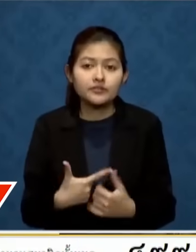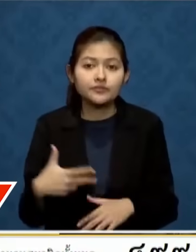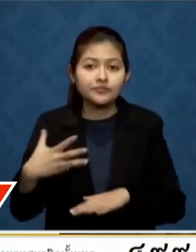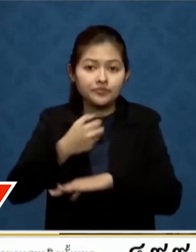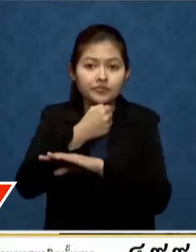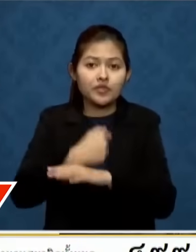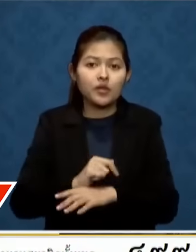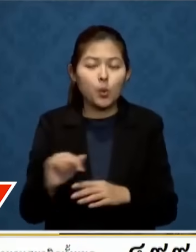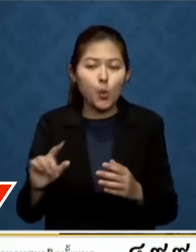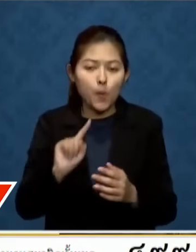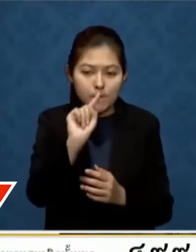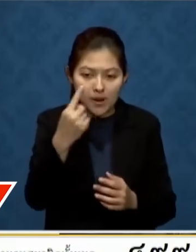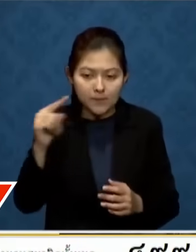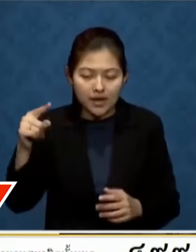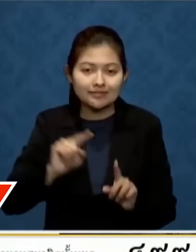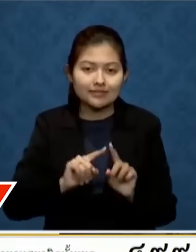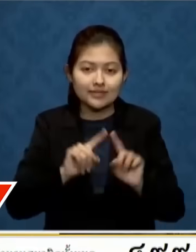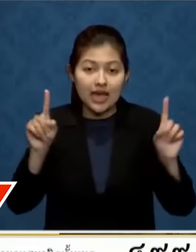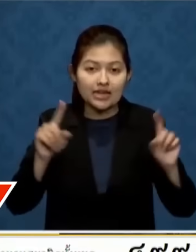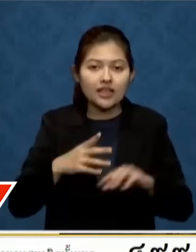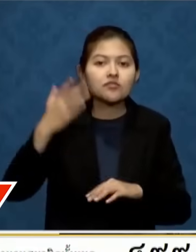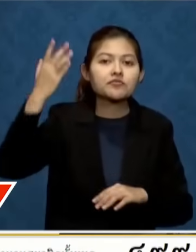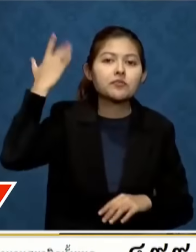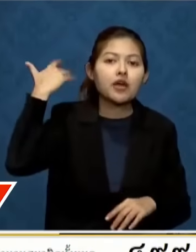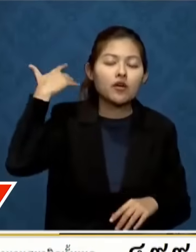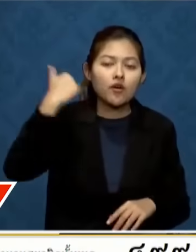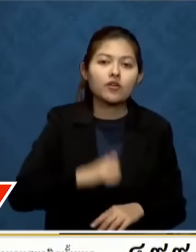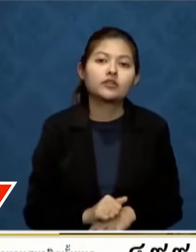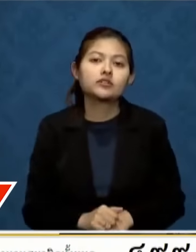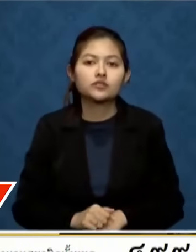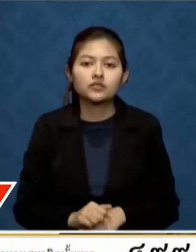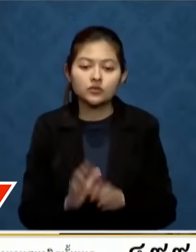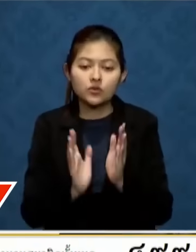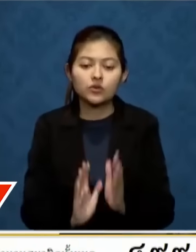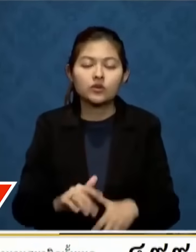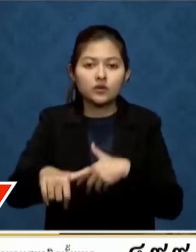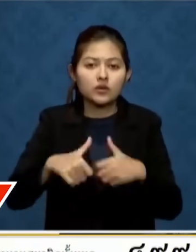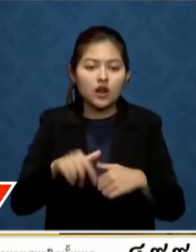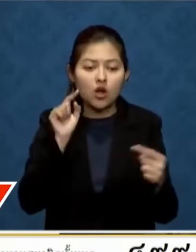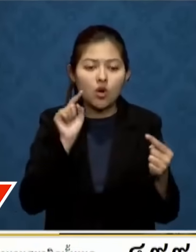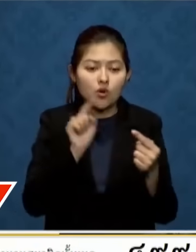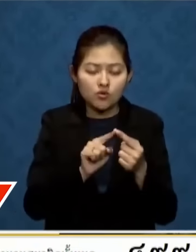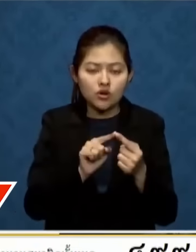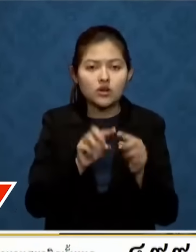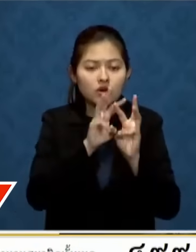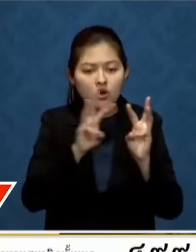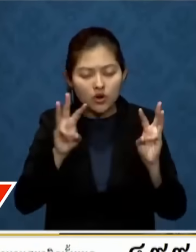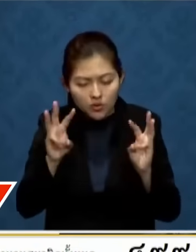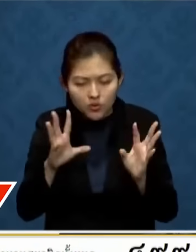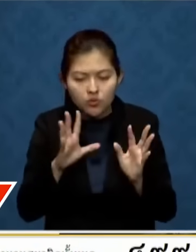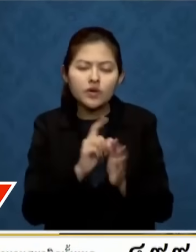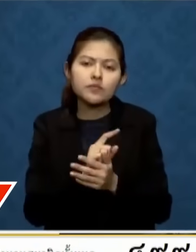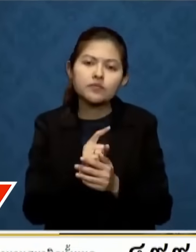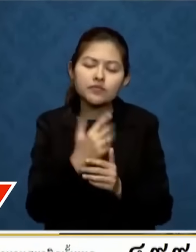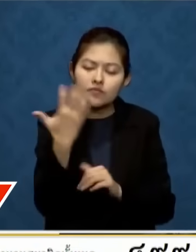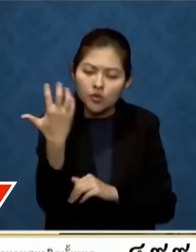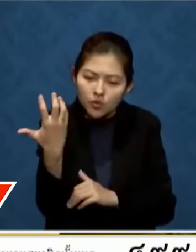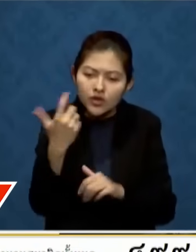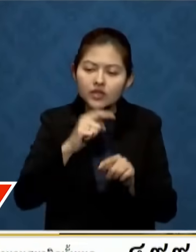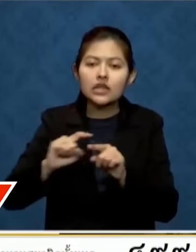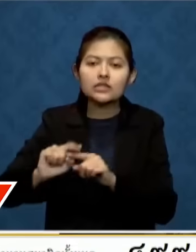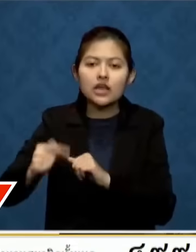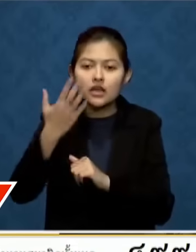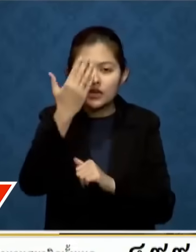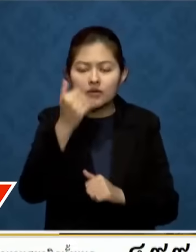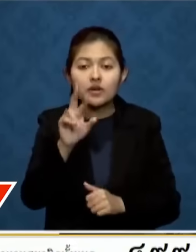องยุคใหม่เนี่ยมันแตกต่างจากสมัยก่อนแล้วนะคะประชาชนเนี่ยมีช่องทางในการเข้าถึงข้อมูลได้มากมายหลากหลายแล้วทำไมรัฐ